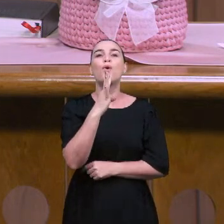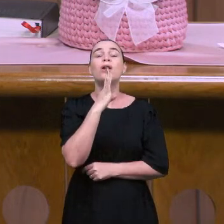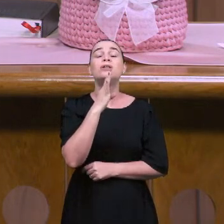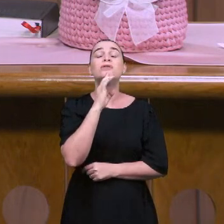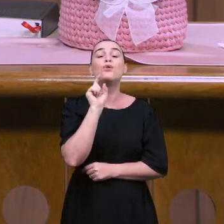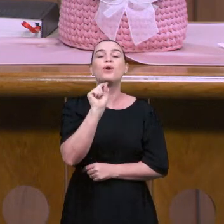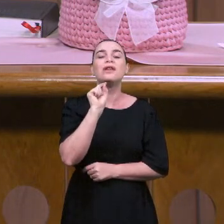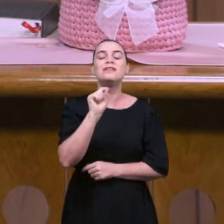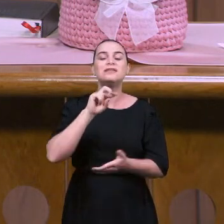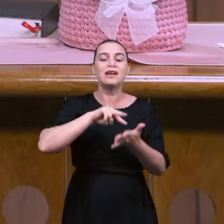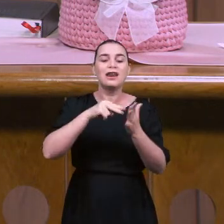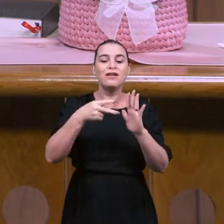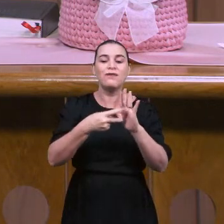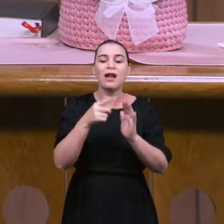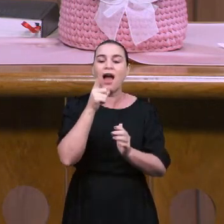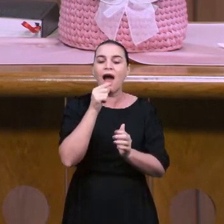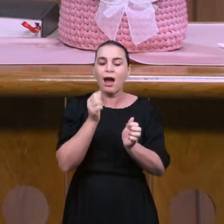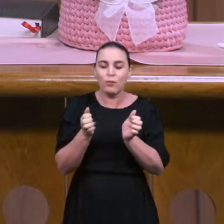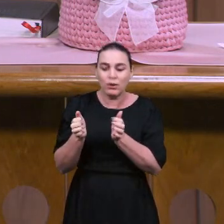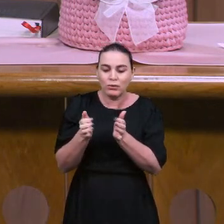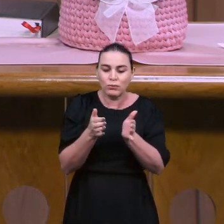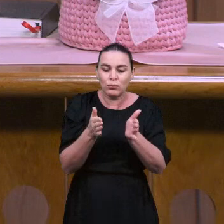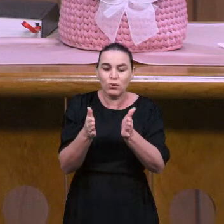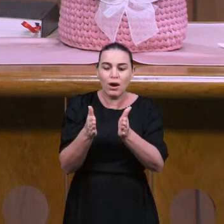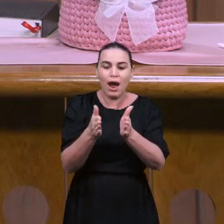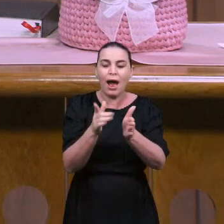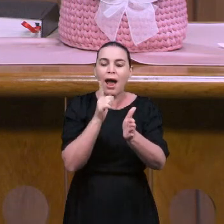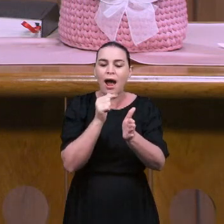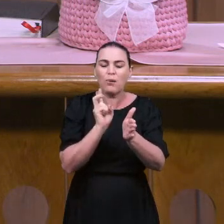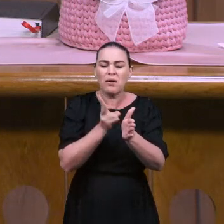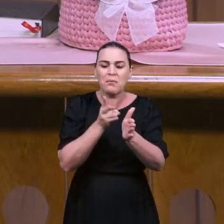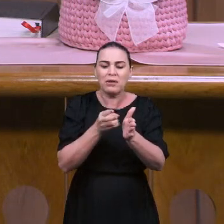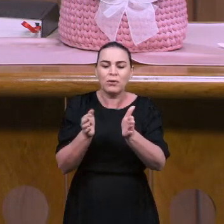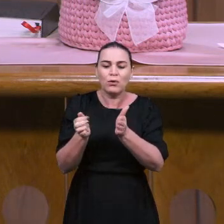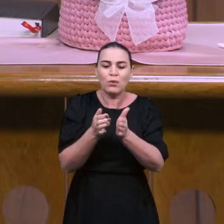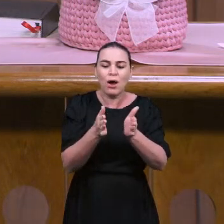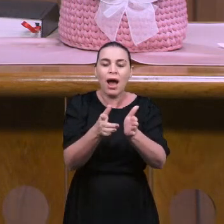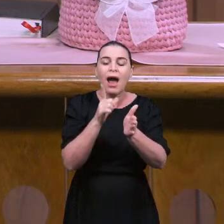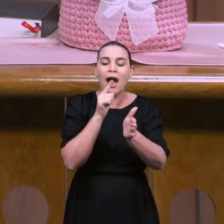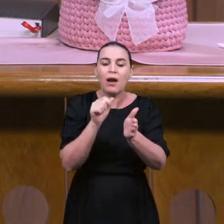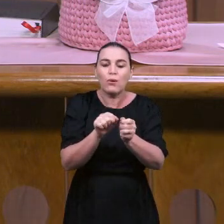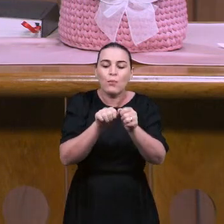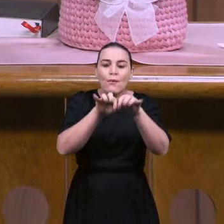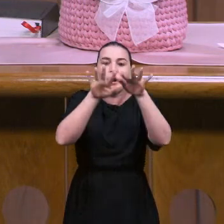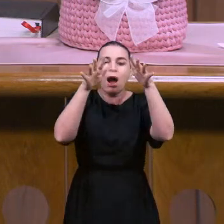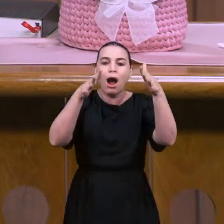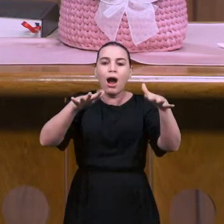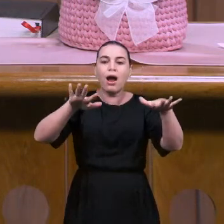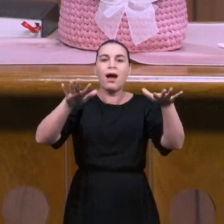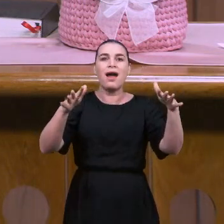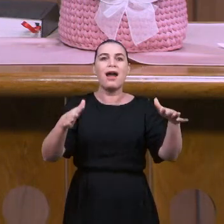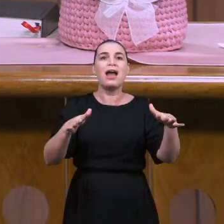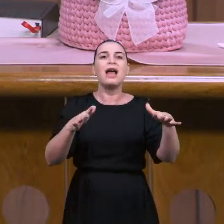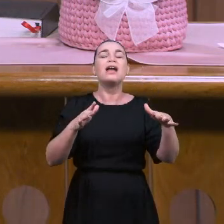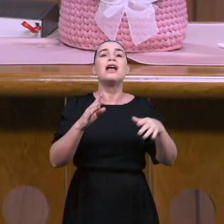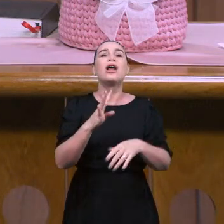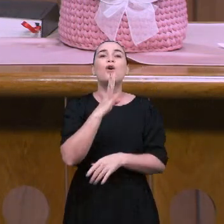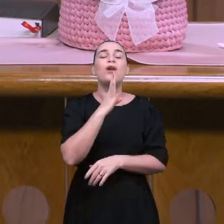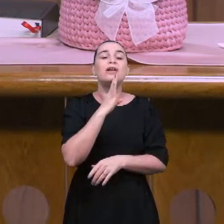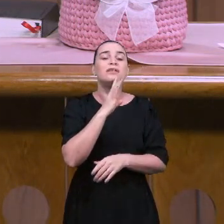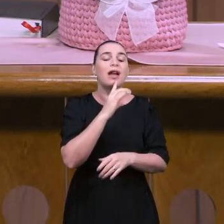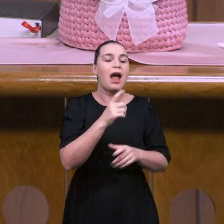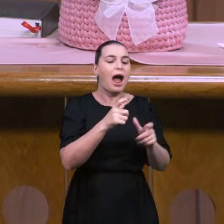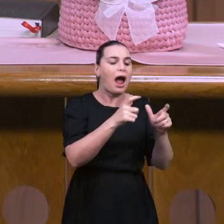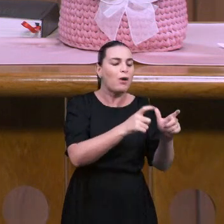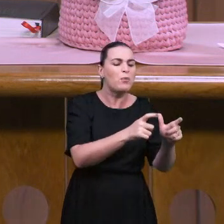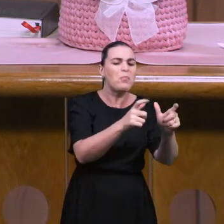c'est le débordement des eaux, parce qu'ils étaient dans le désert 40 ans. L'eau pour eux, c'était une petite goutte ici, puis